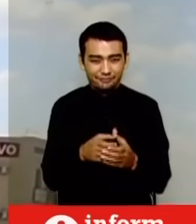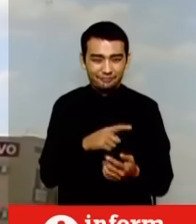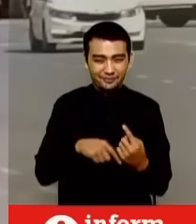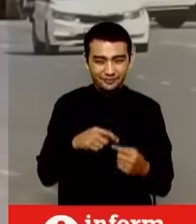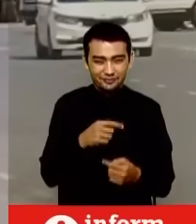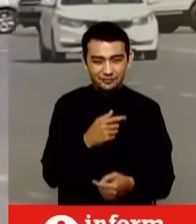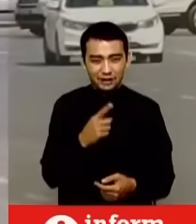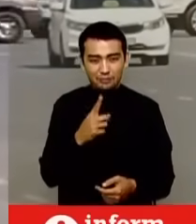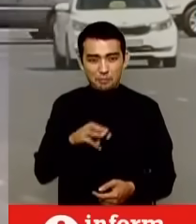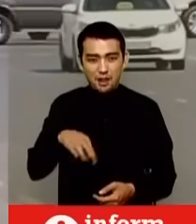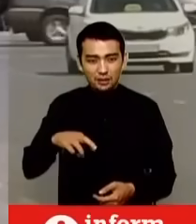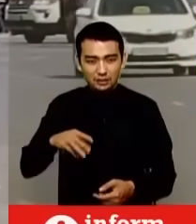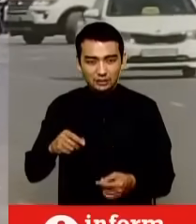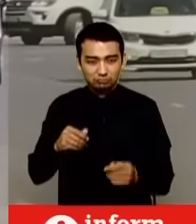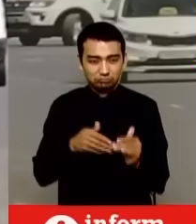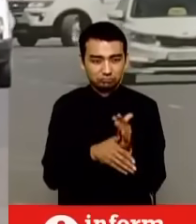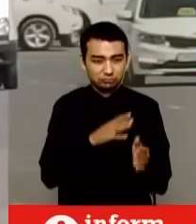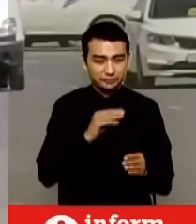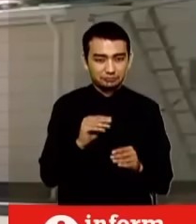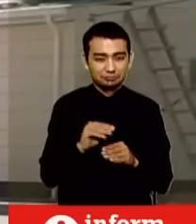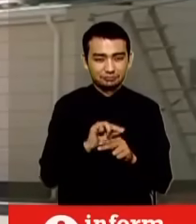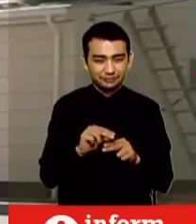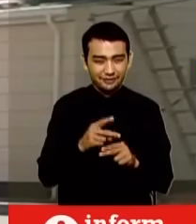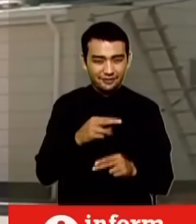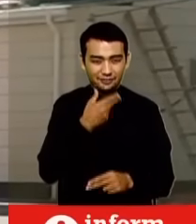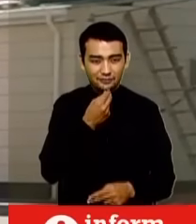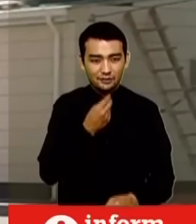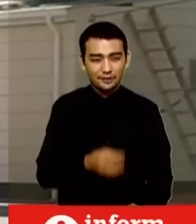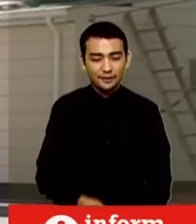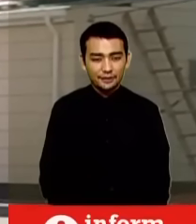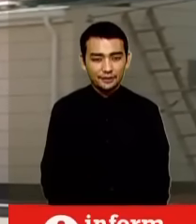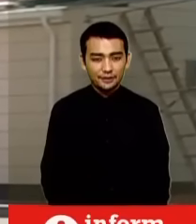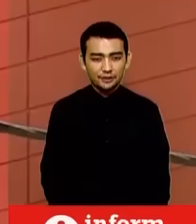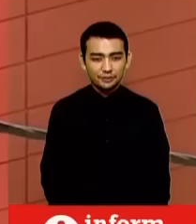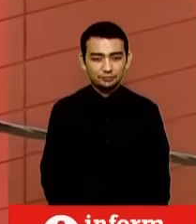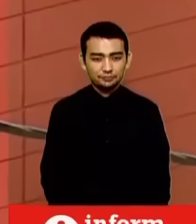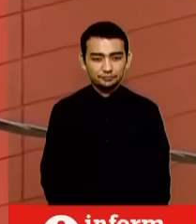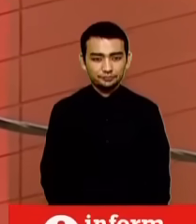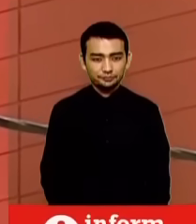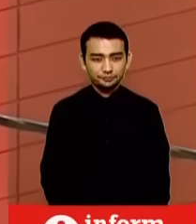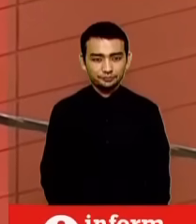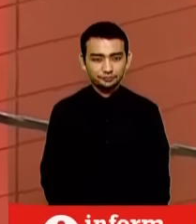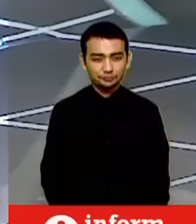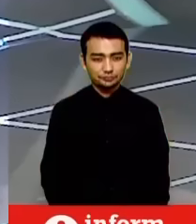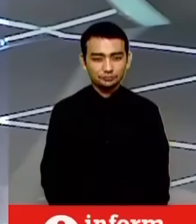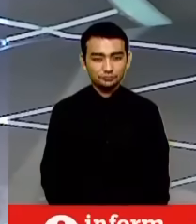миллиард теңгеден аса қаражат жұмсаған. Абай Нұржанұлы, Информбюро, Қызылорда облысы.